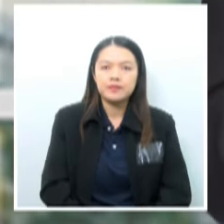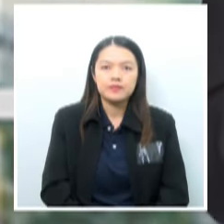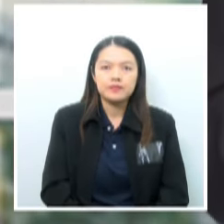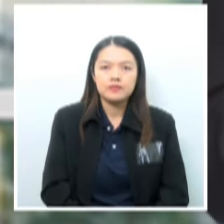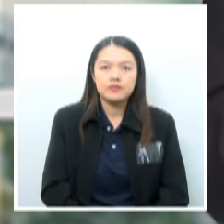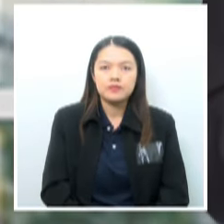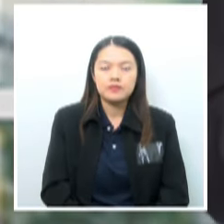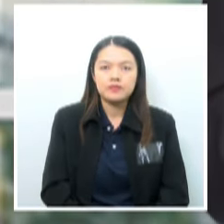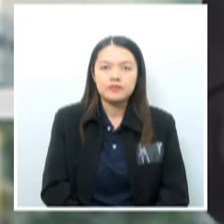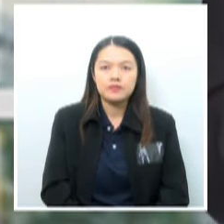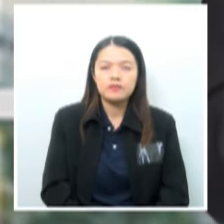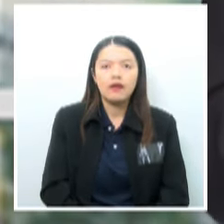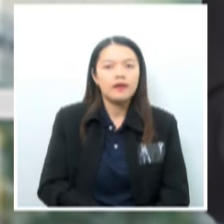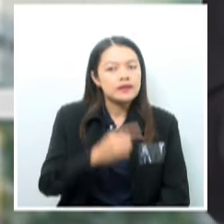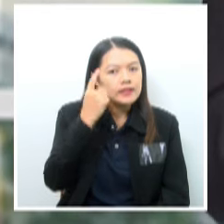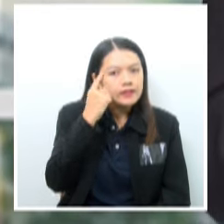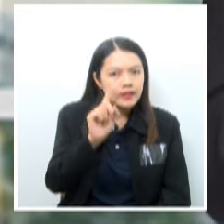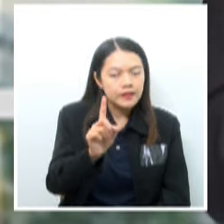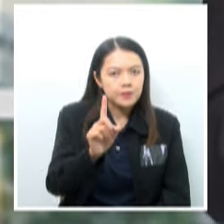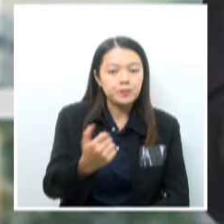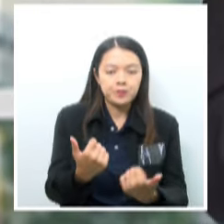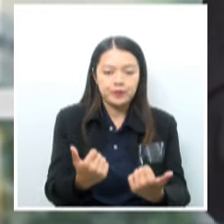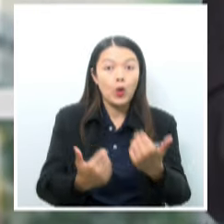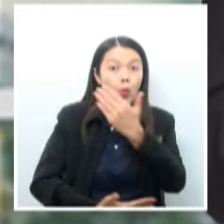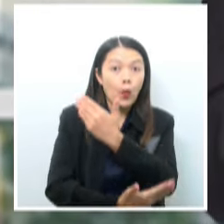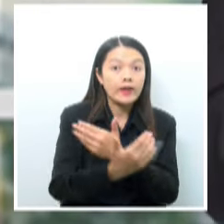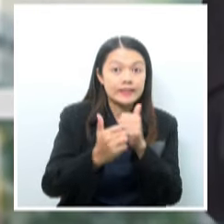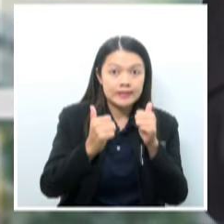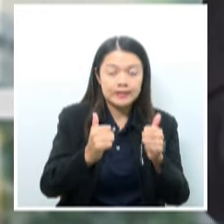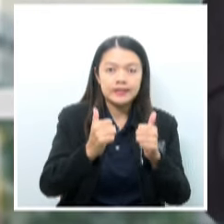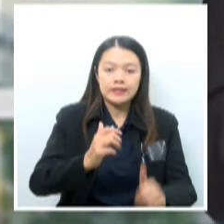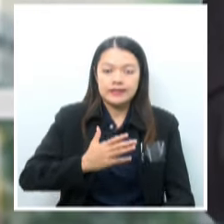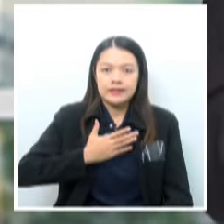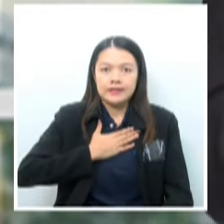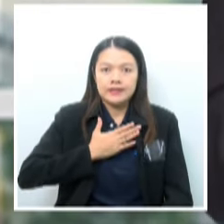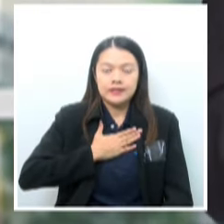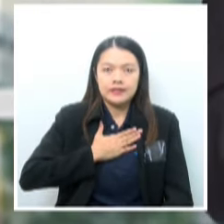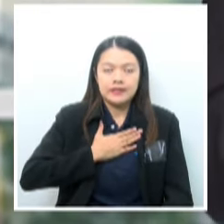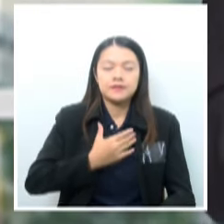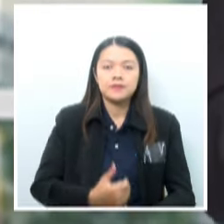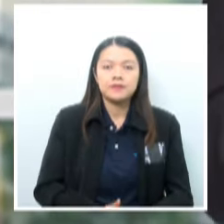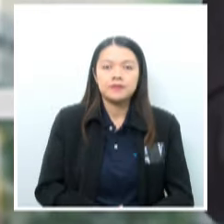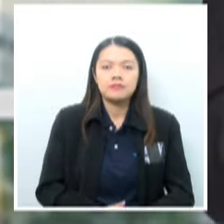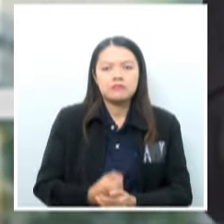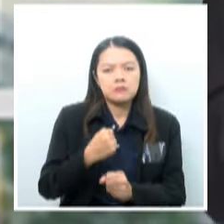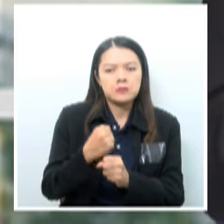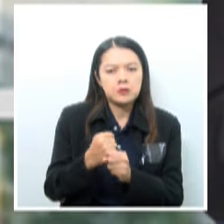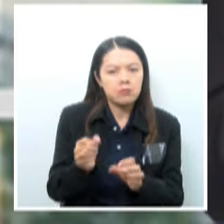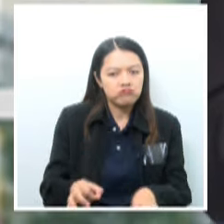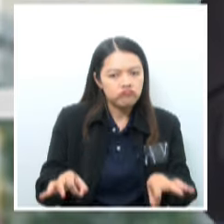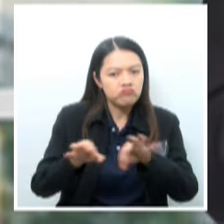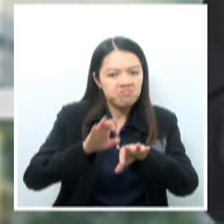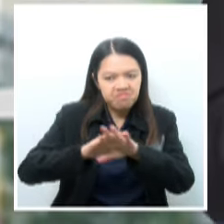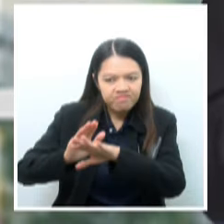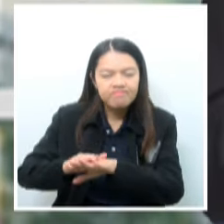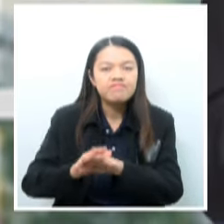จึงเห็นว่าวันนี้เป็นโอกาสดีที่เราจะมาเน้นย้ำซ้ำเติมอีกร